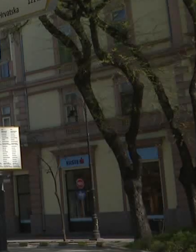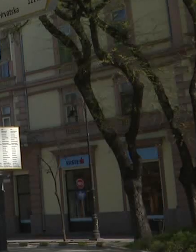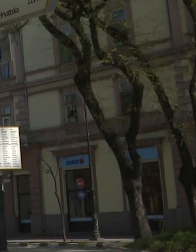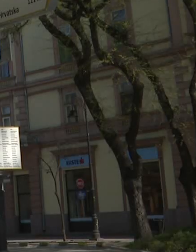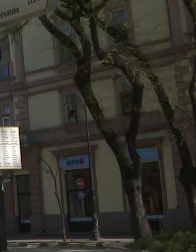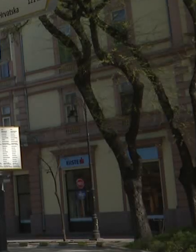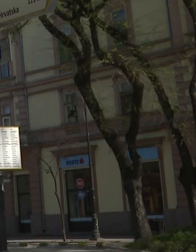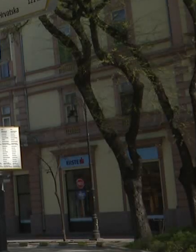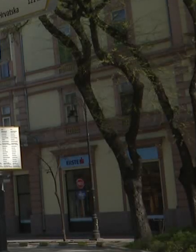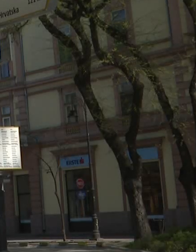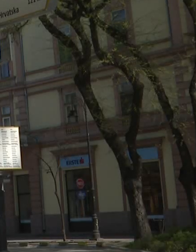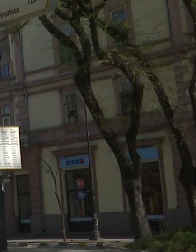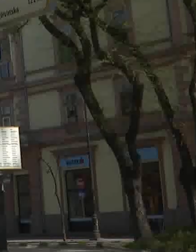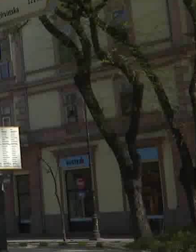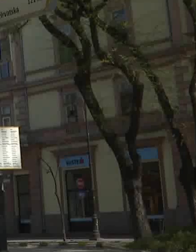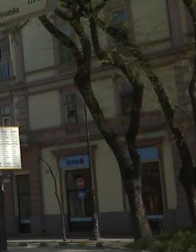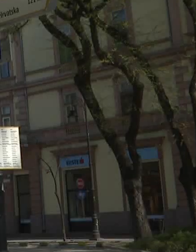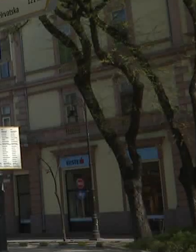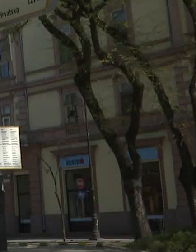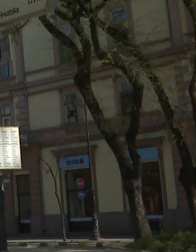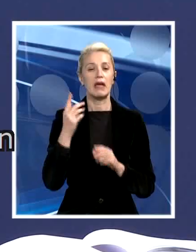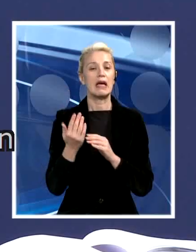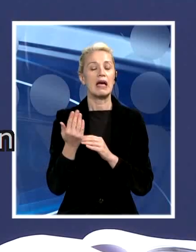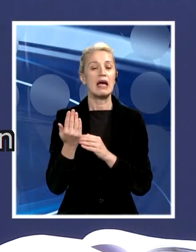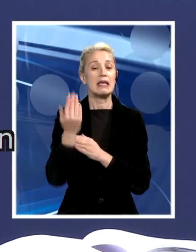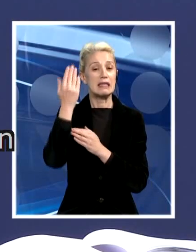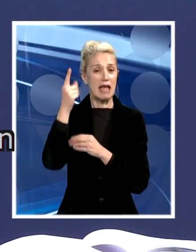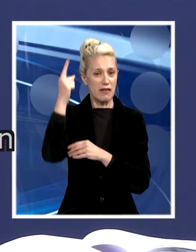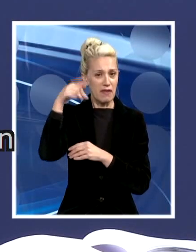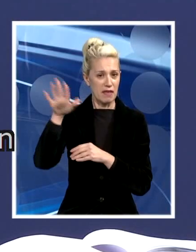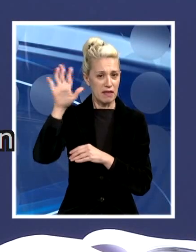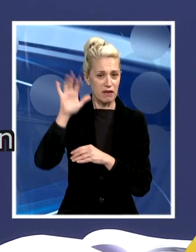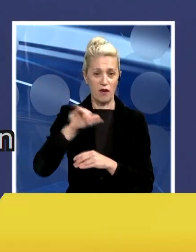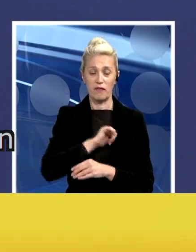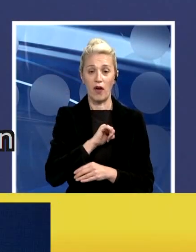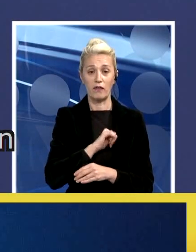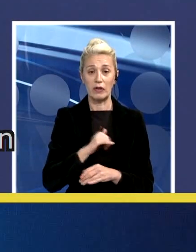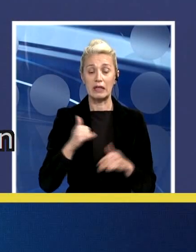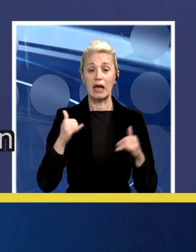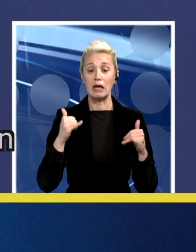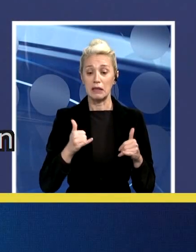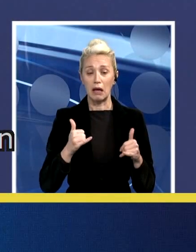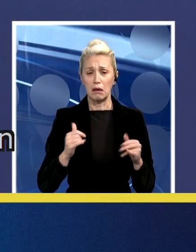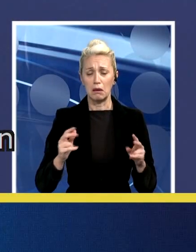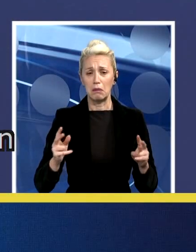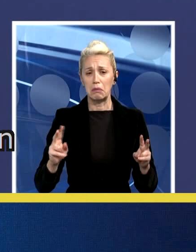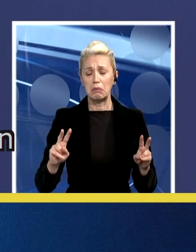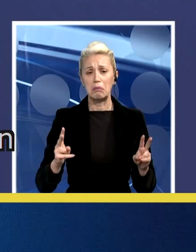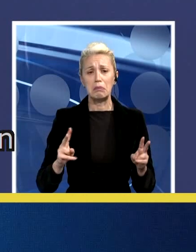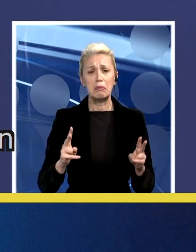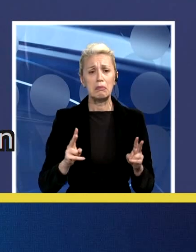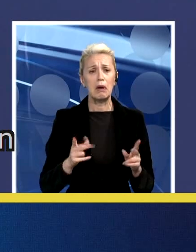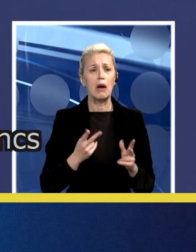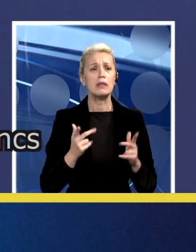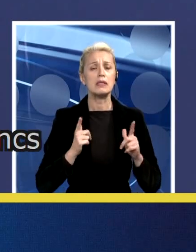szemben Vajdaságban van a legkevesebb fertőzött. U Vojvodini sada gotovo da se potpuno